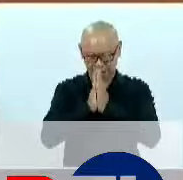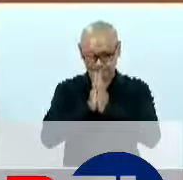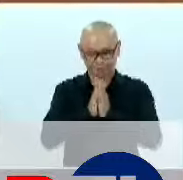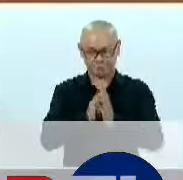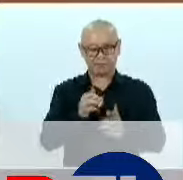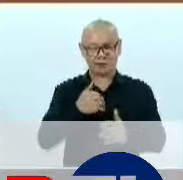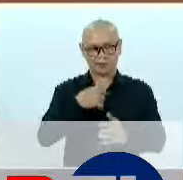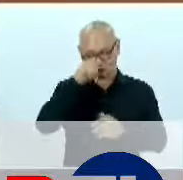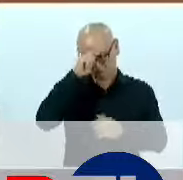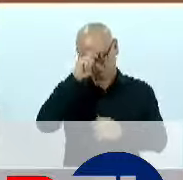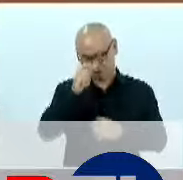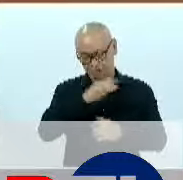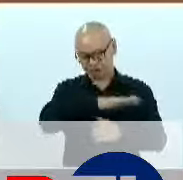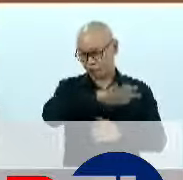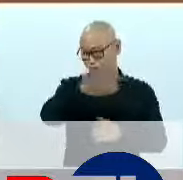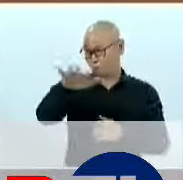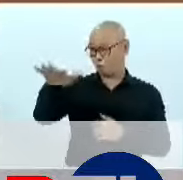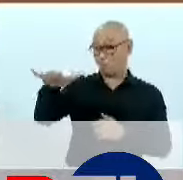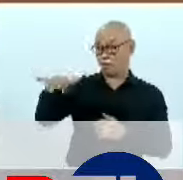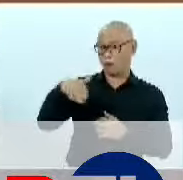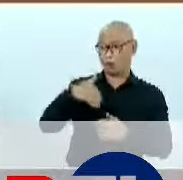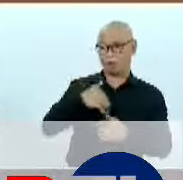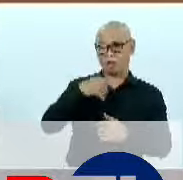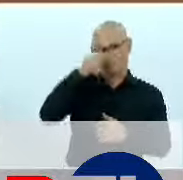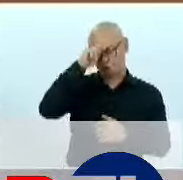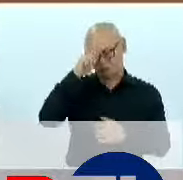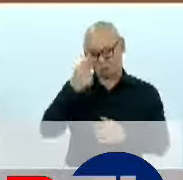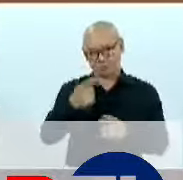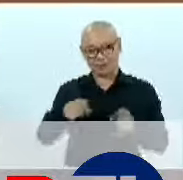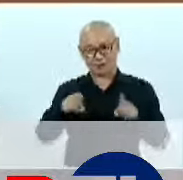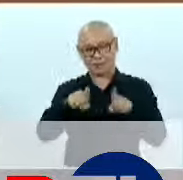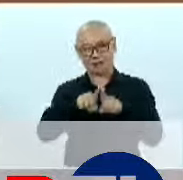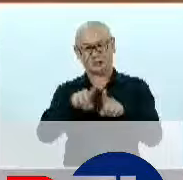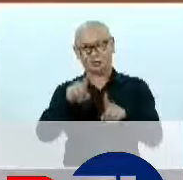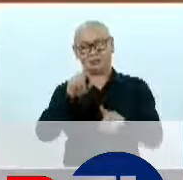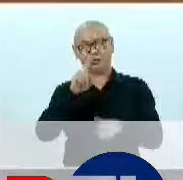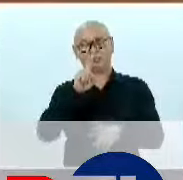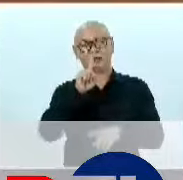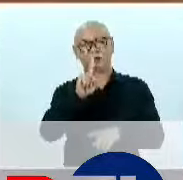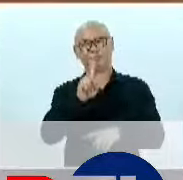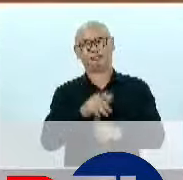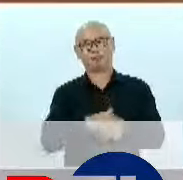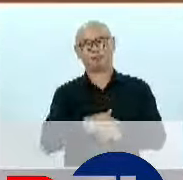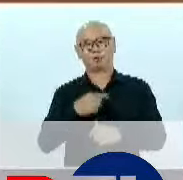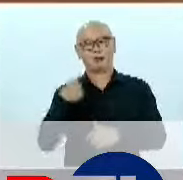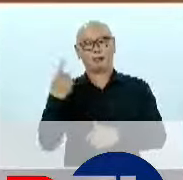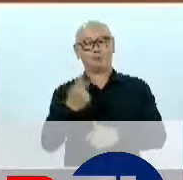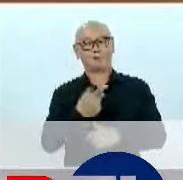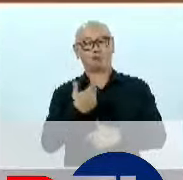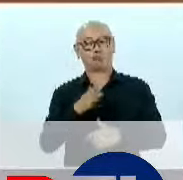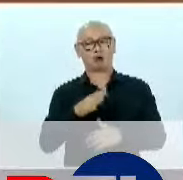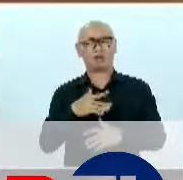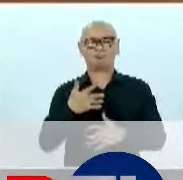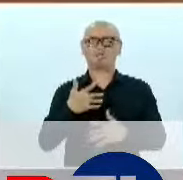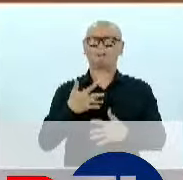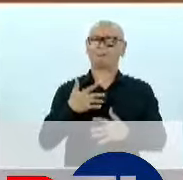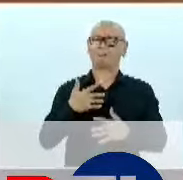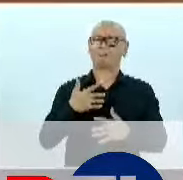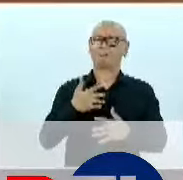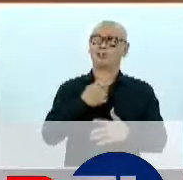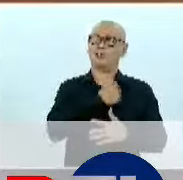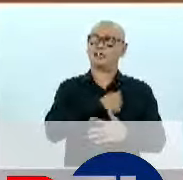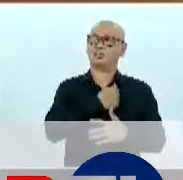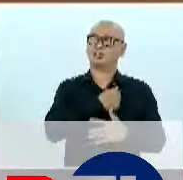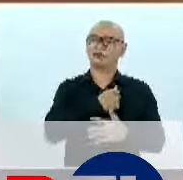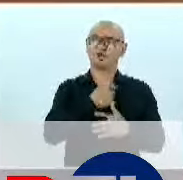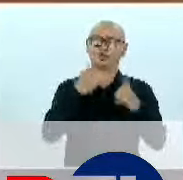Yang saya hormati hadirin sekalian dan yang saya hormati pasangan 01 kami sudah bertahun-tahun dinas di Jawa